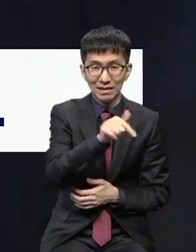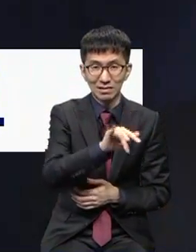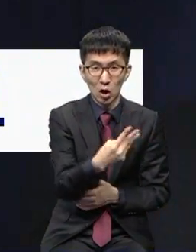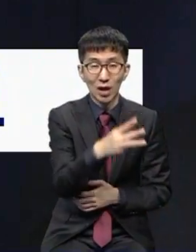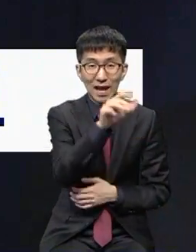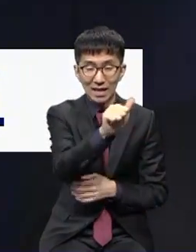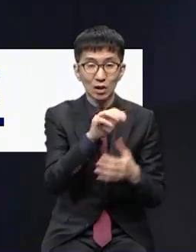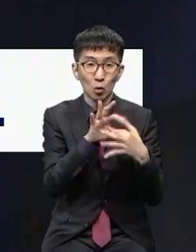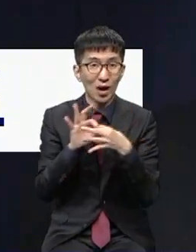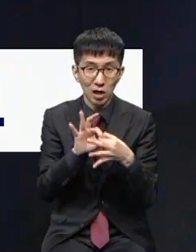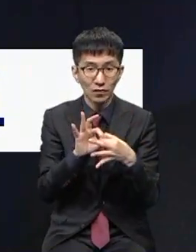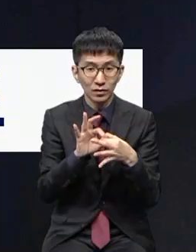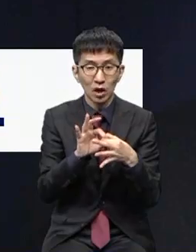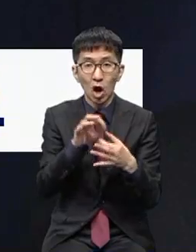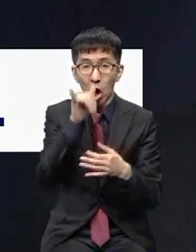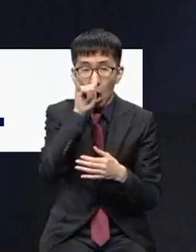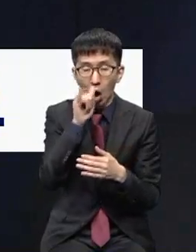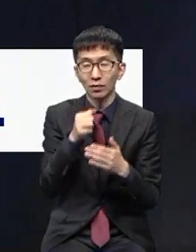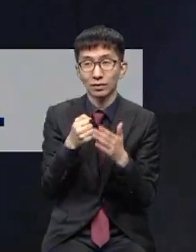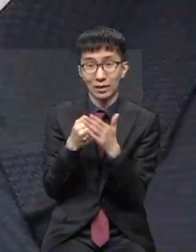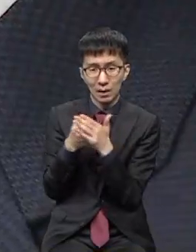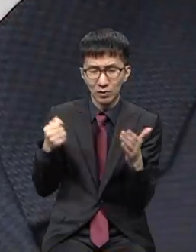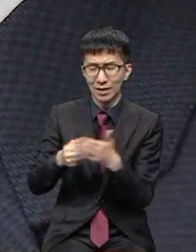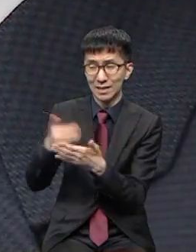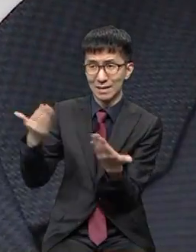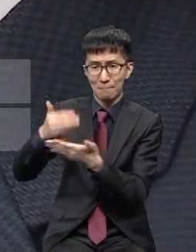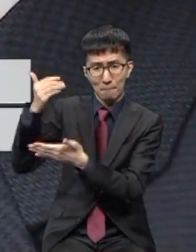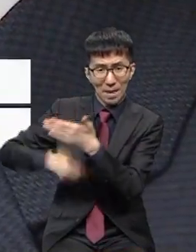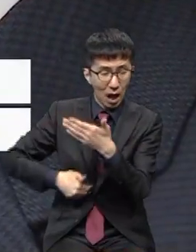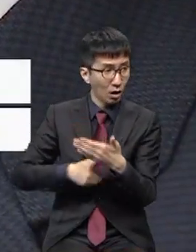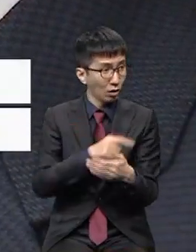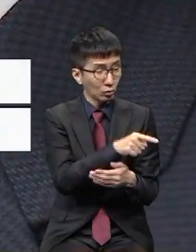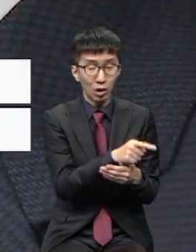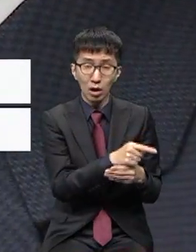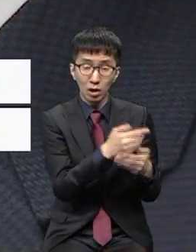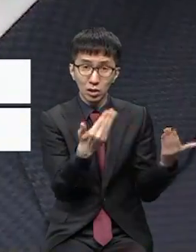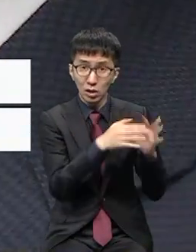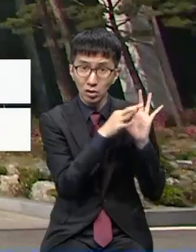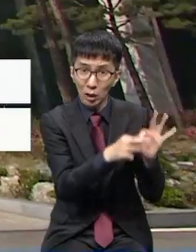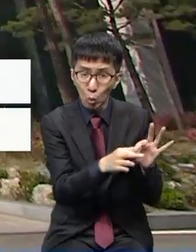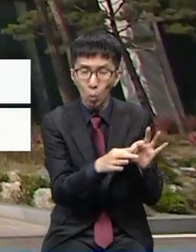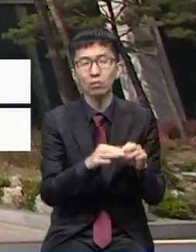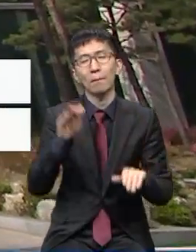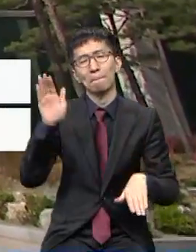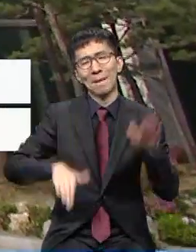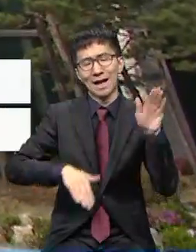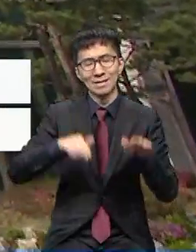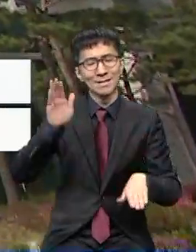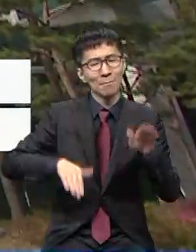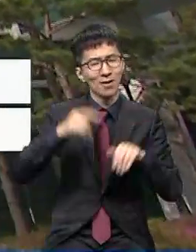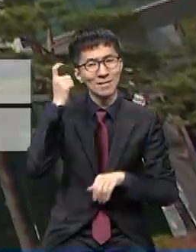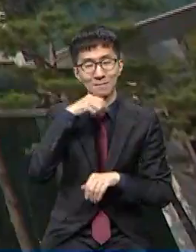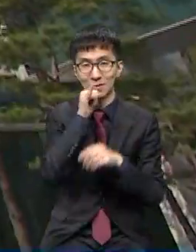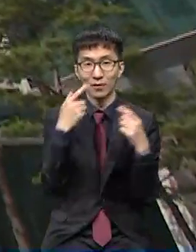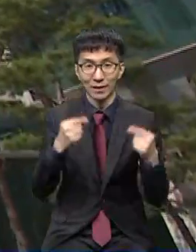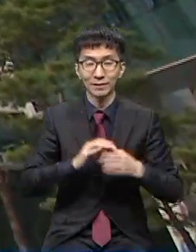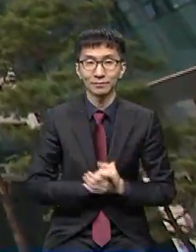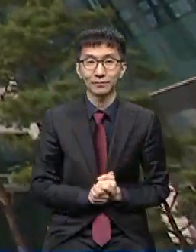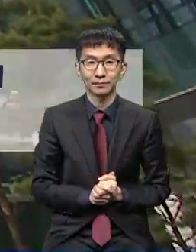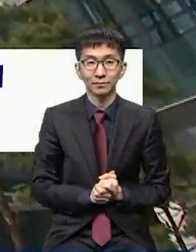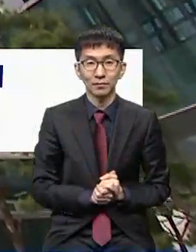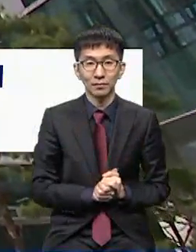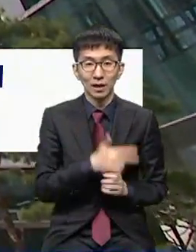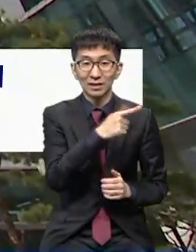불거지자 곧바로 직무에서 배제됐다는 점에서 형평성 논란도 제기됐습니다. 서울고검은 정 차장검사를